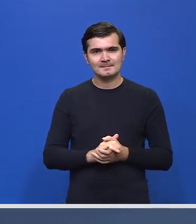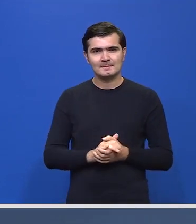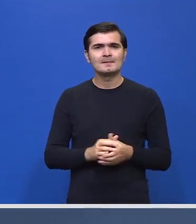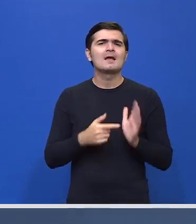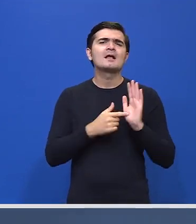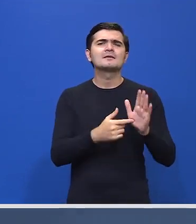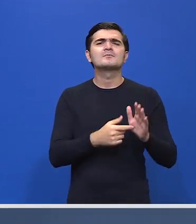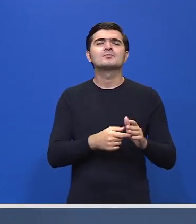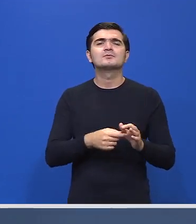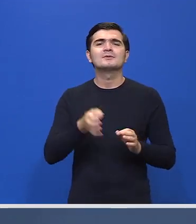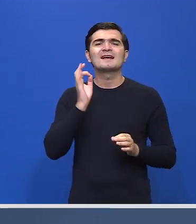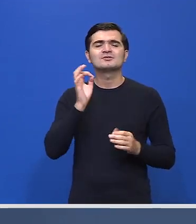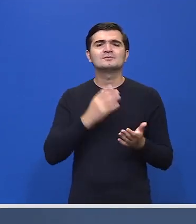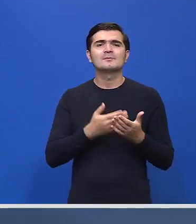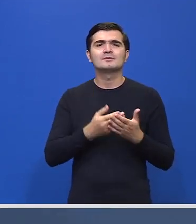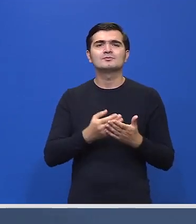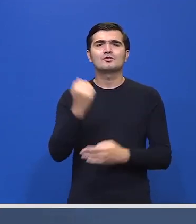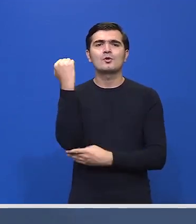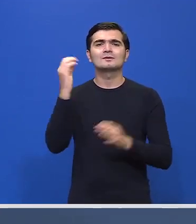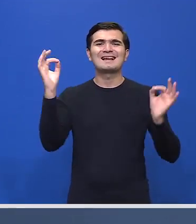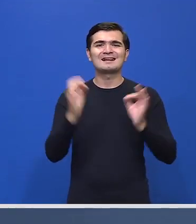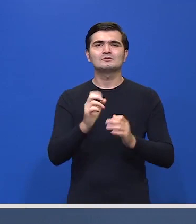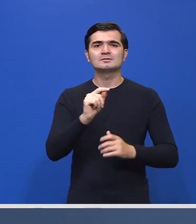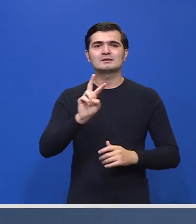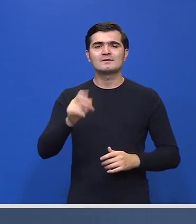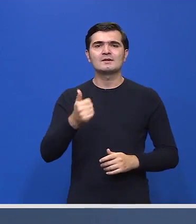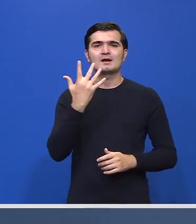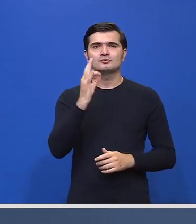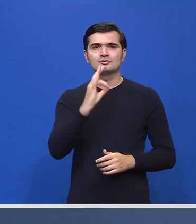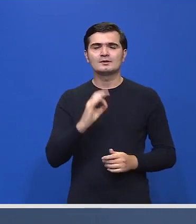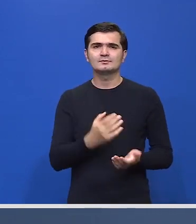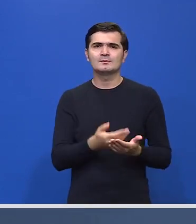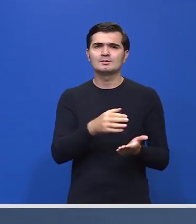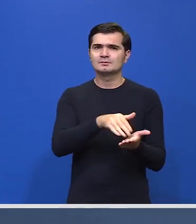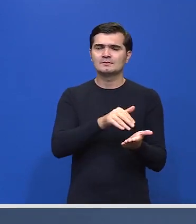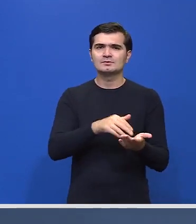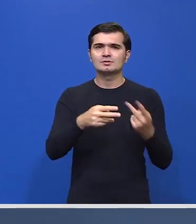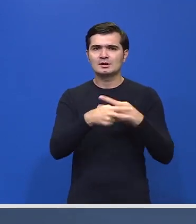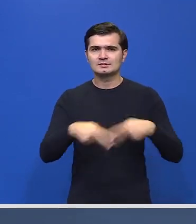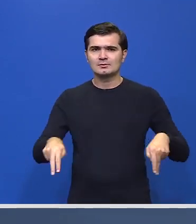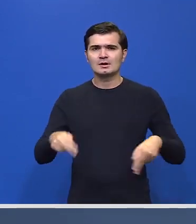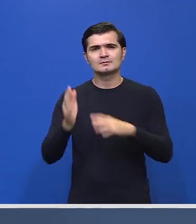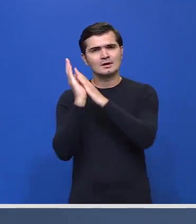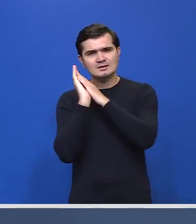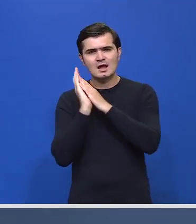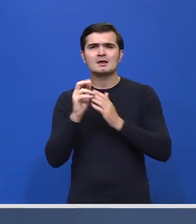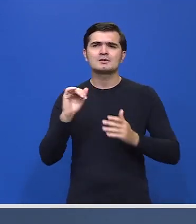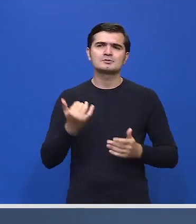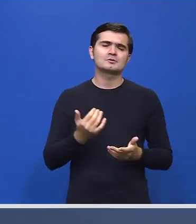cum ar fi excepția de cotă redusă de TVA de 5% la serviciile de restaurant, cazare